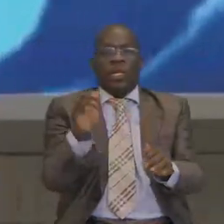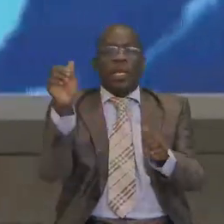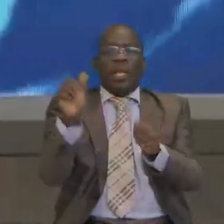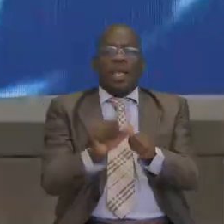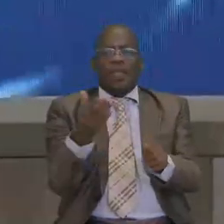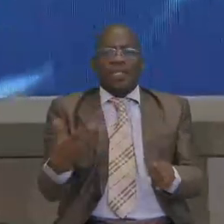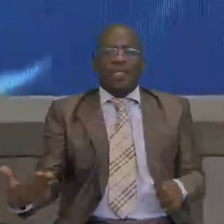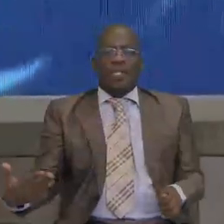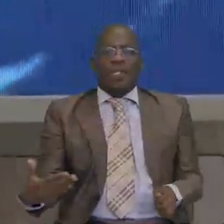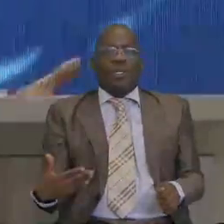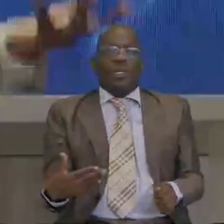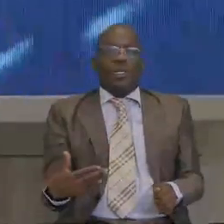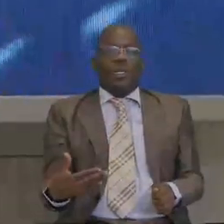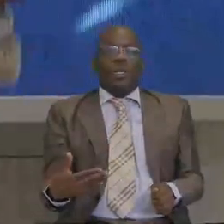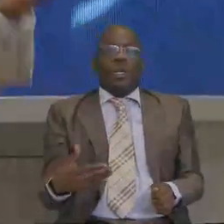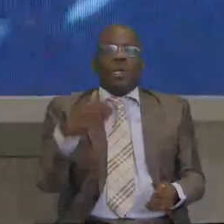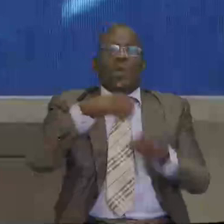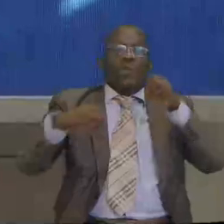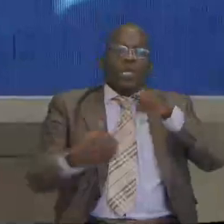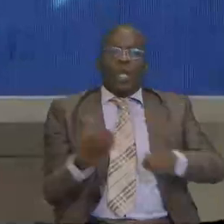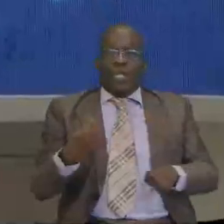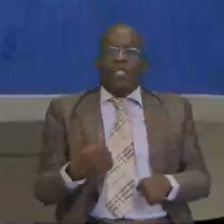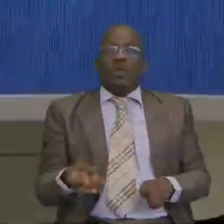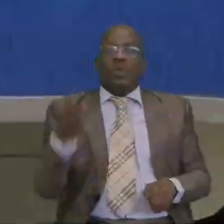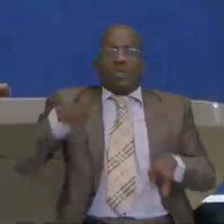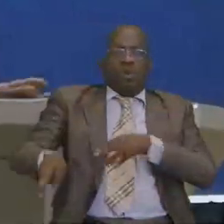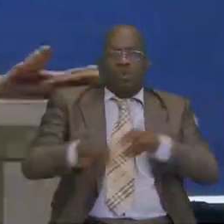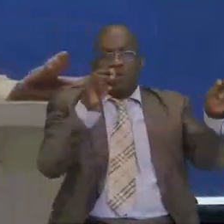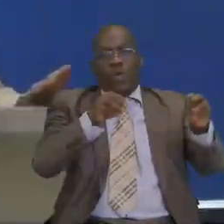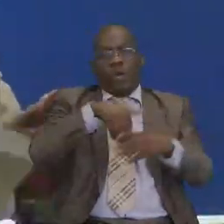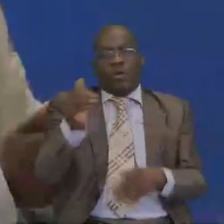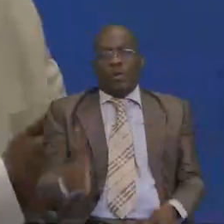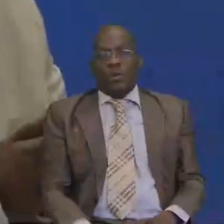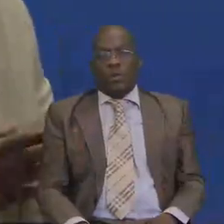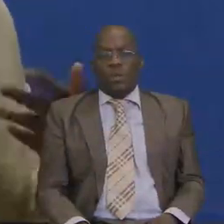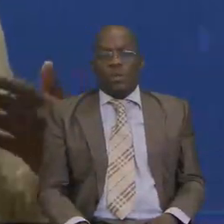Et tout ce qui devait secouer a été secoué de la vie des gens.